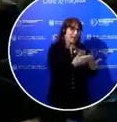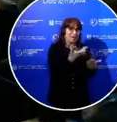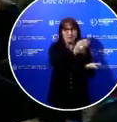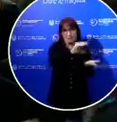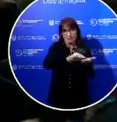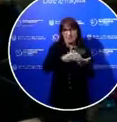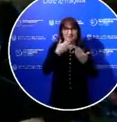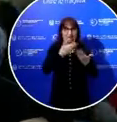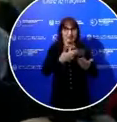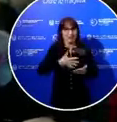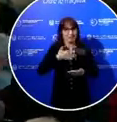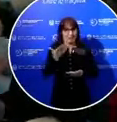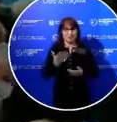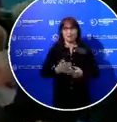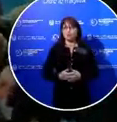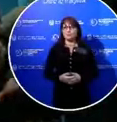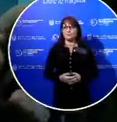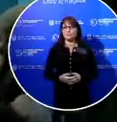Grazie maestro.